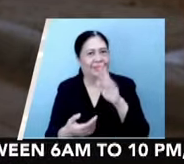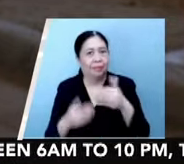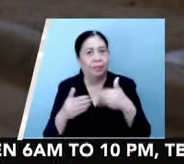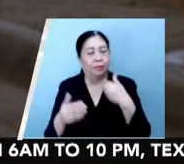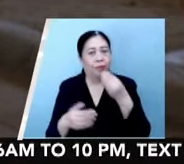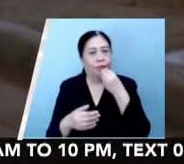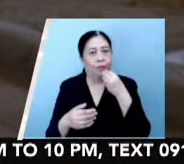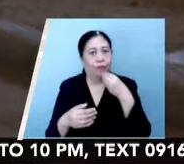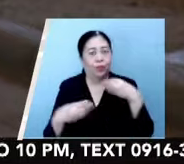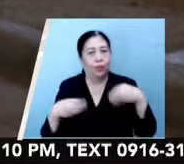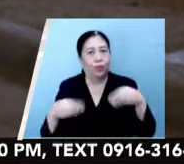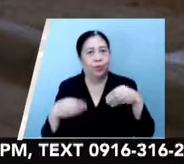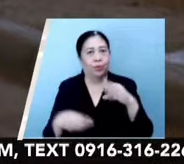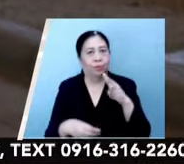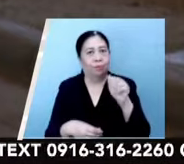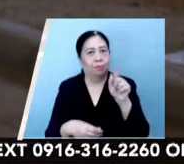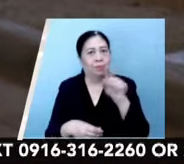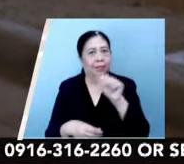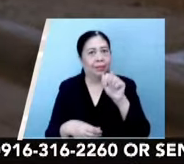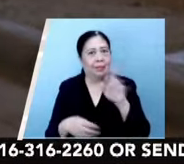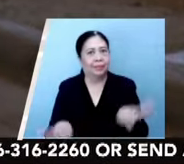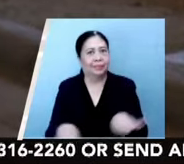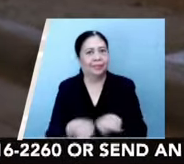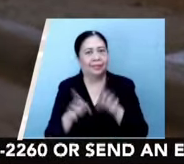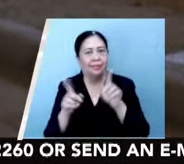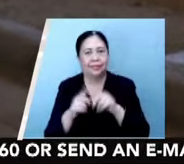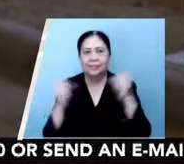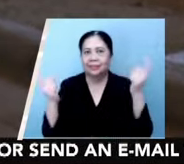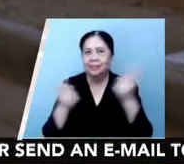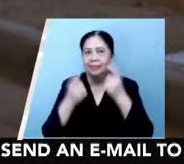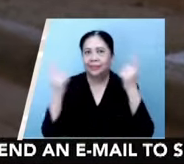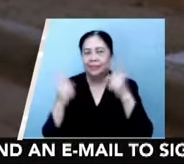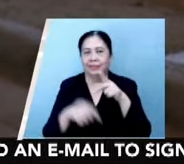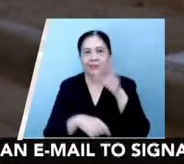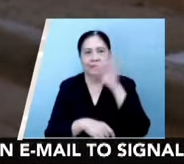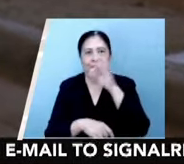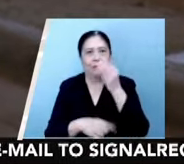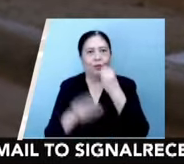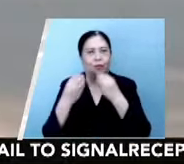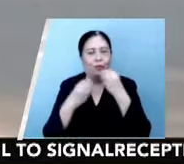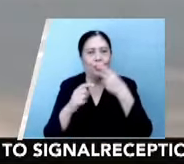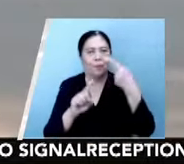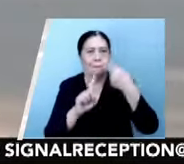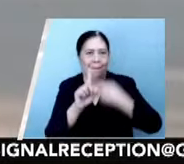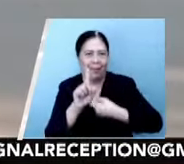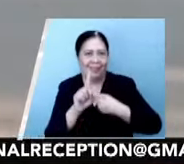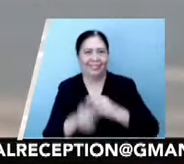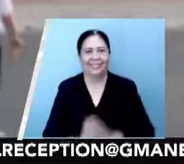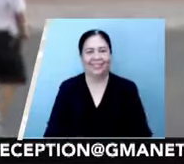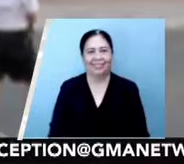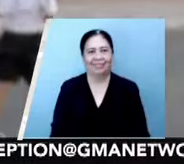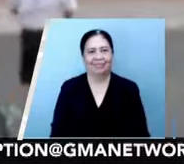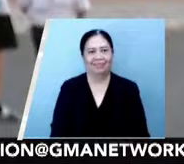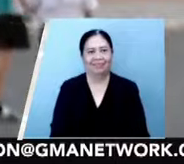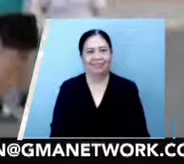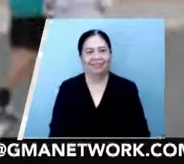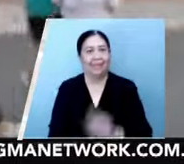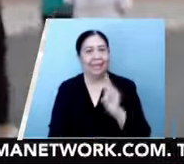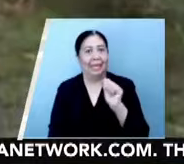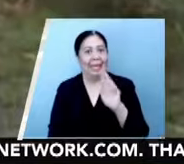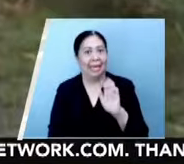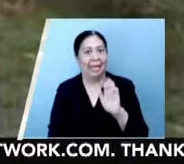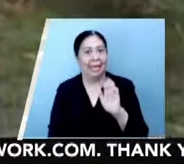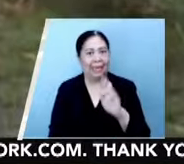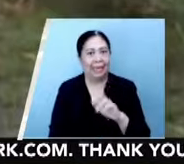na itinaon ang pagbubukas sa selebrasyon ng Filipino Food Month. Kare-kare.